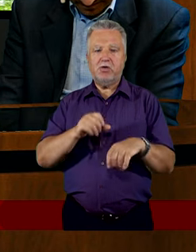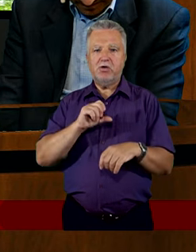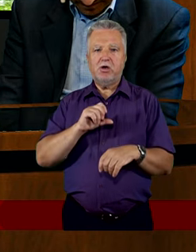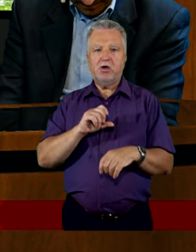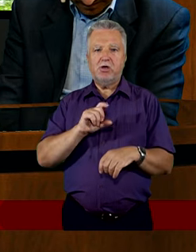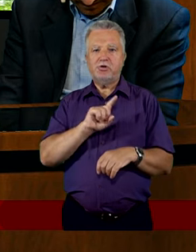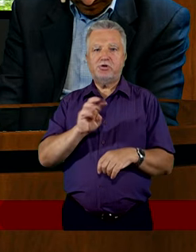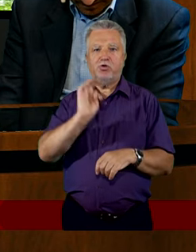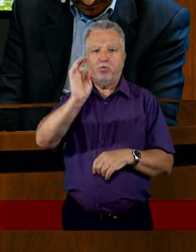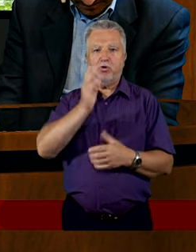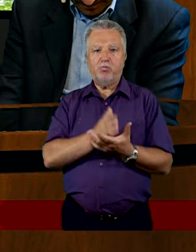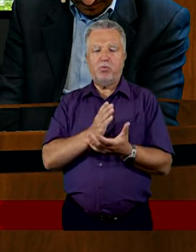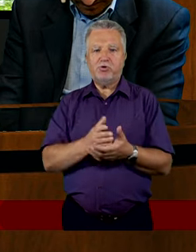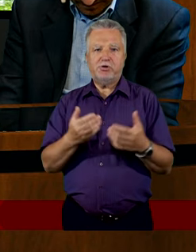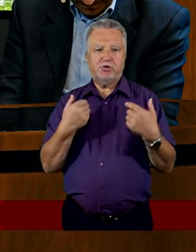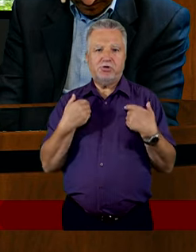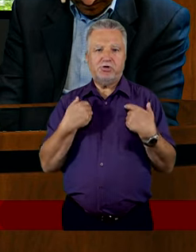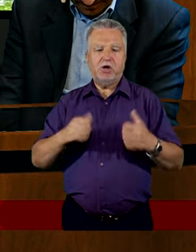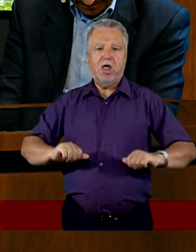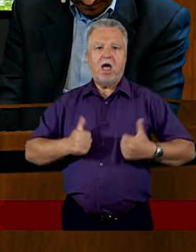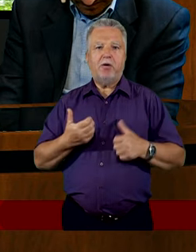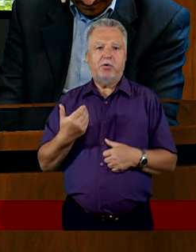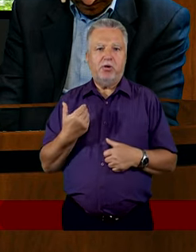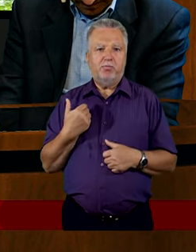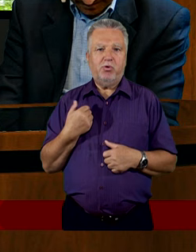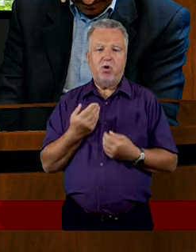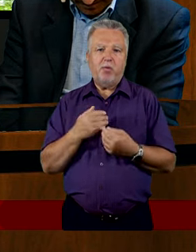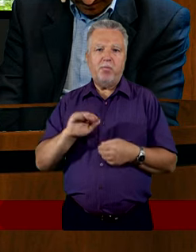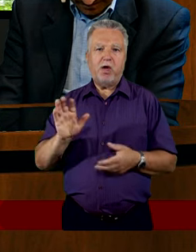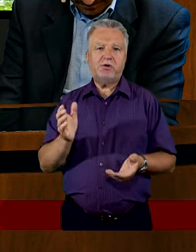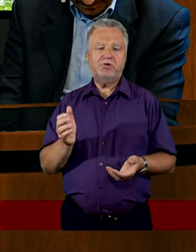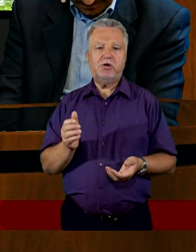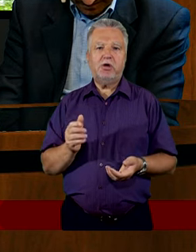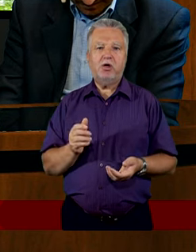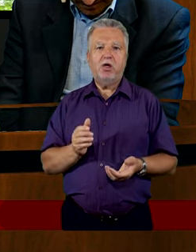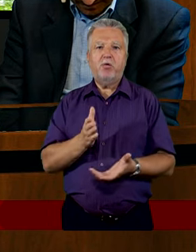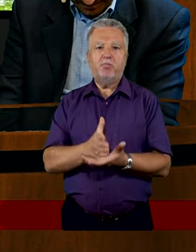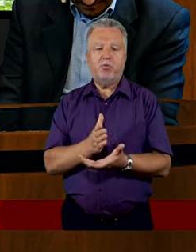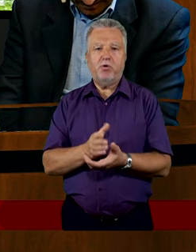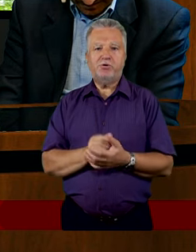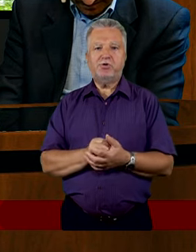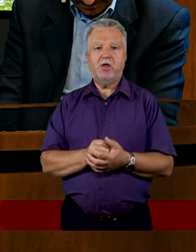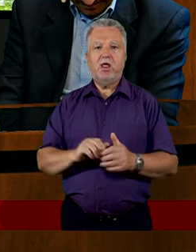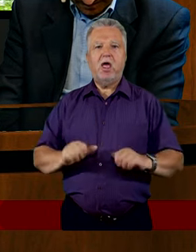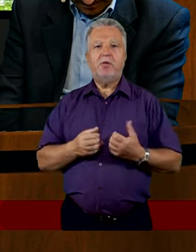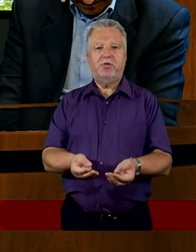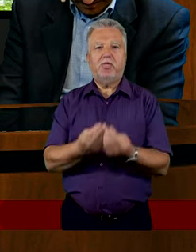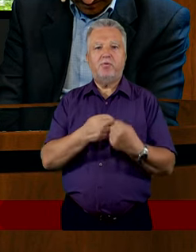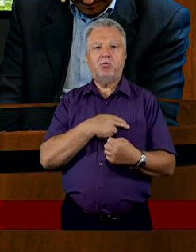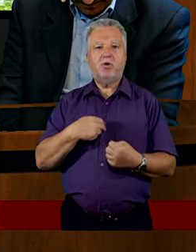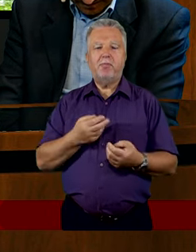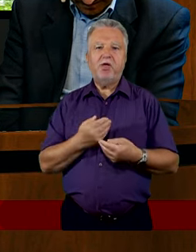z Twoją pomocą życie, ażeby było bardziej pożyteczne, żeby dawało nam